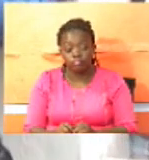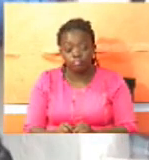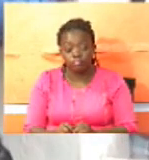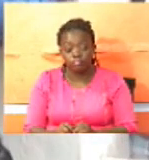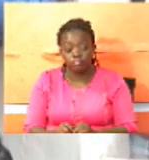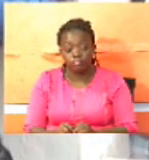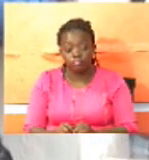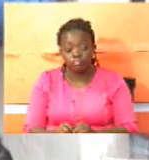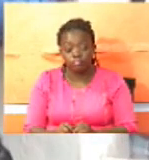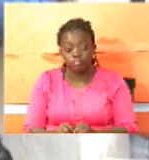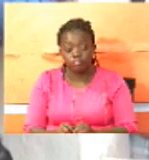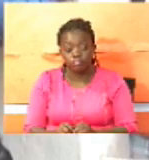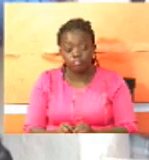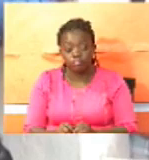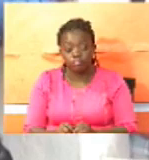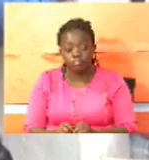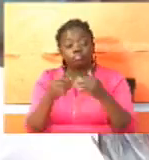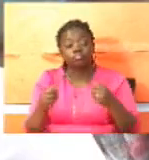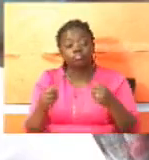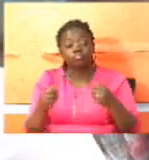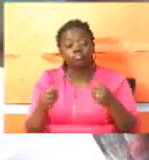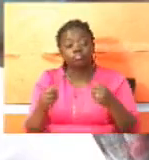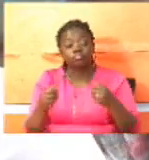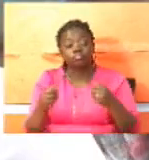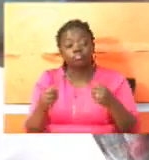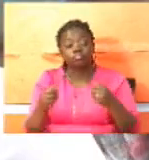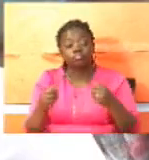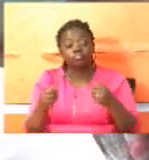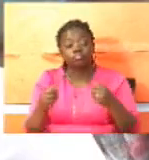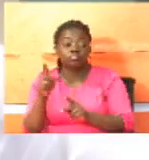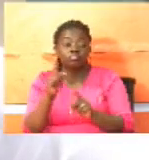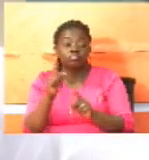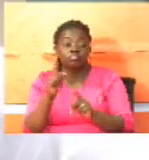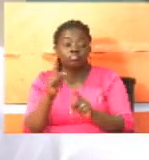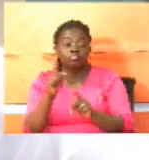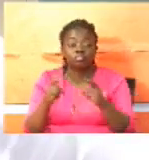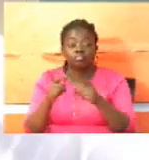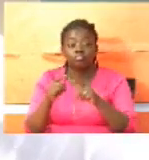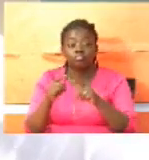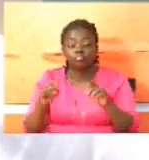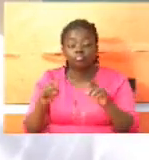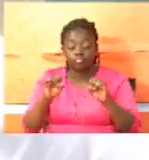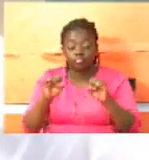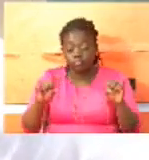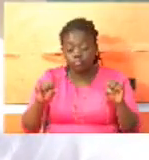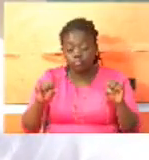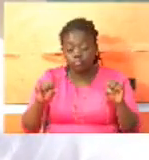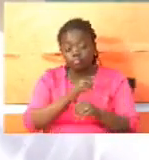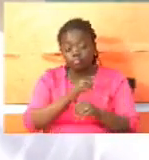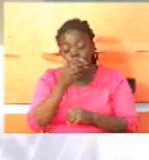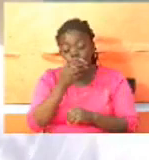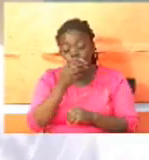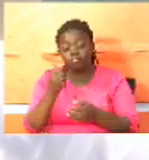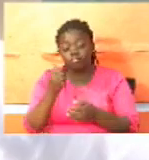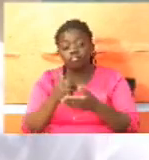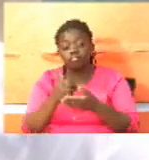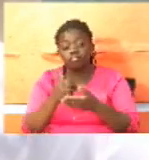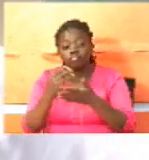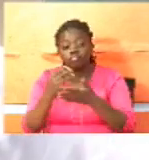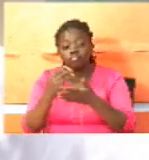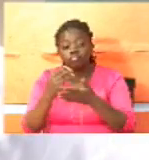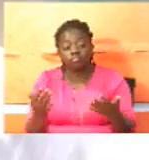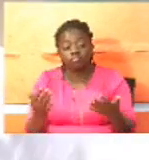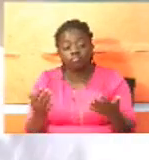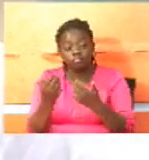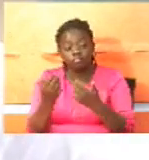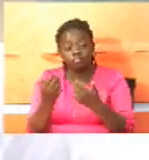ekizimbe kitomebwa n'okulumwa abantu naye hampu tuzigezezzaako nga bwe tusobola batuyambe sipiidi bw'emmotoka bwe